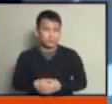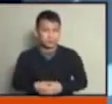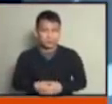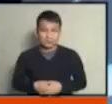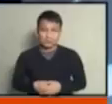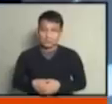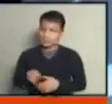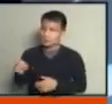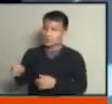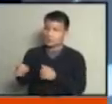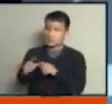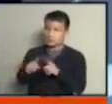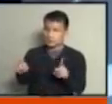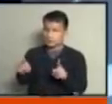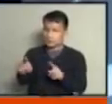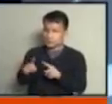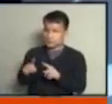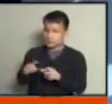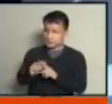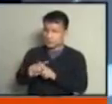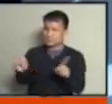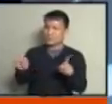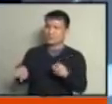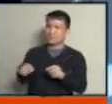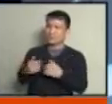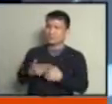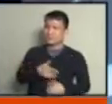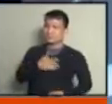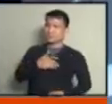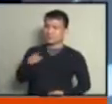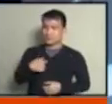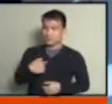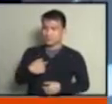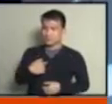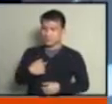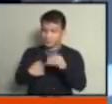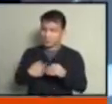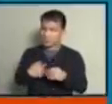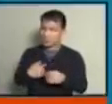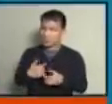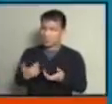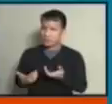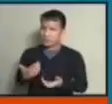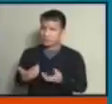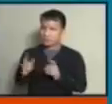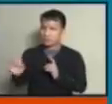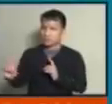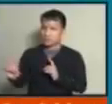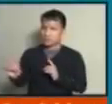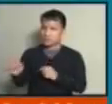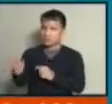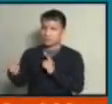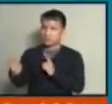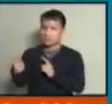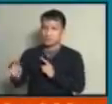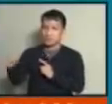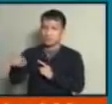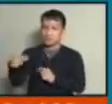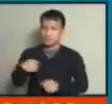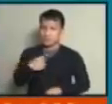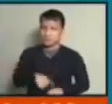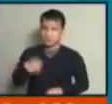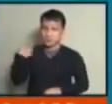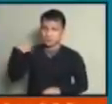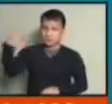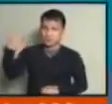kaso iba na nga ho nangyari. Eh, alam ko, nararamdaman ko bilang asawa, bilang lalaki, meron nung silang affection nung Chinese boss